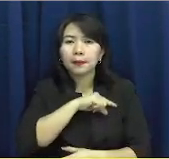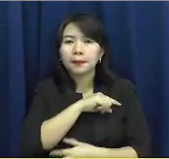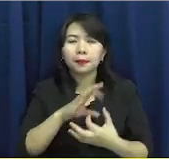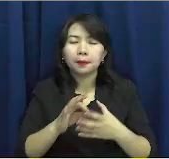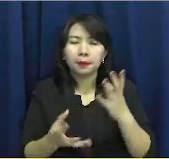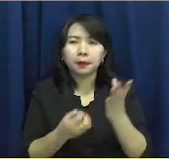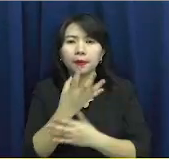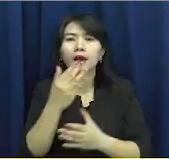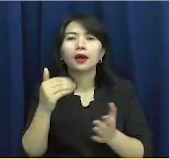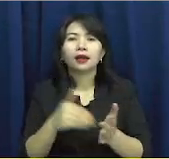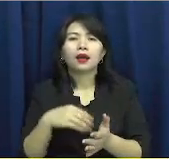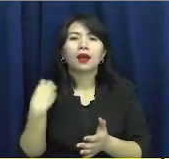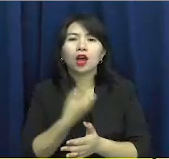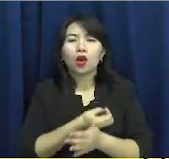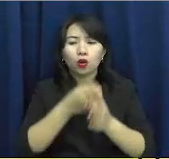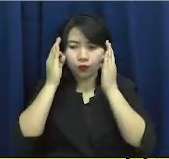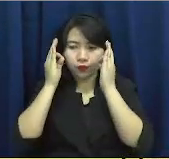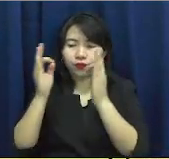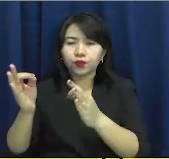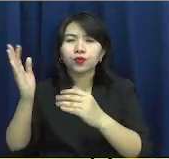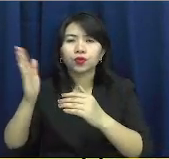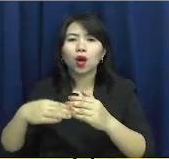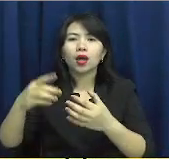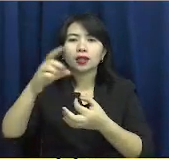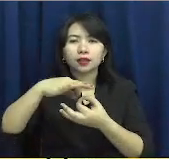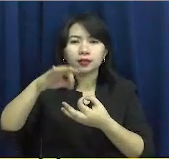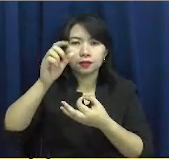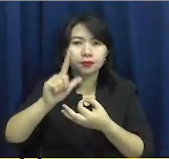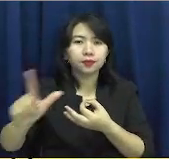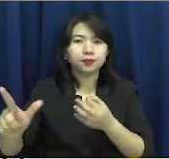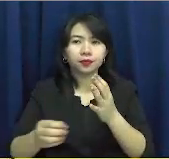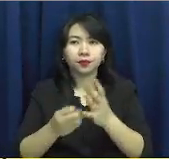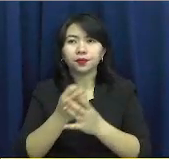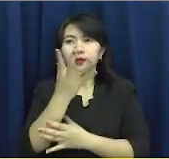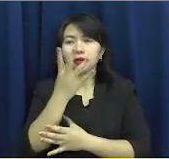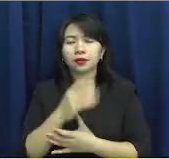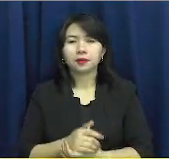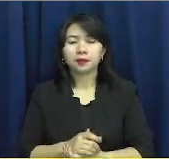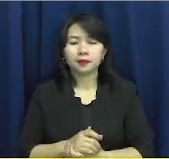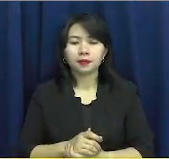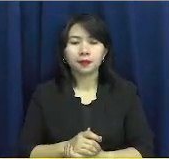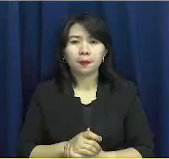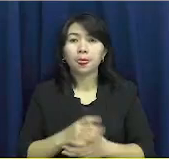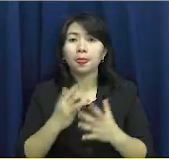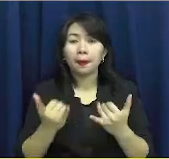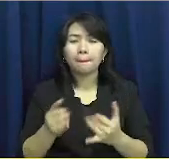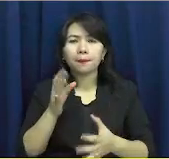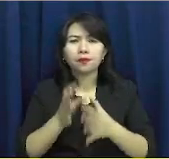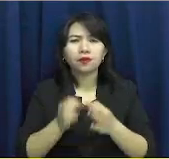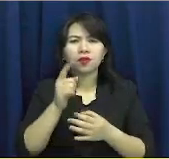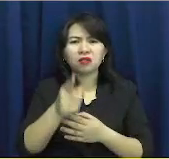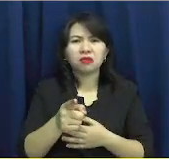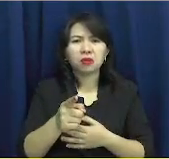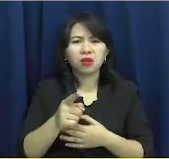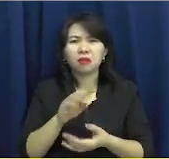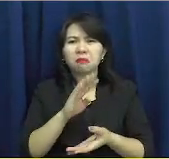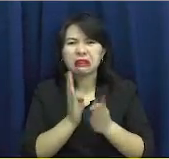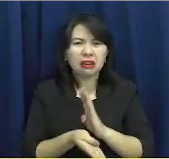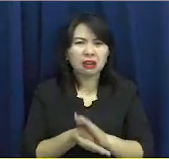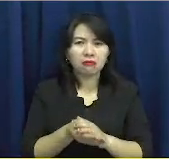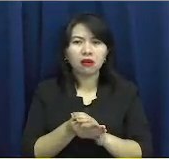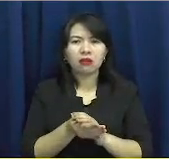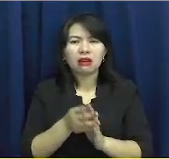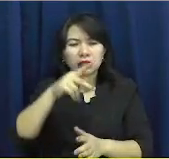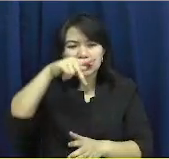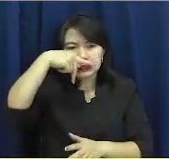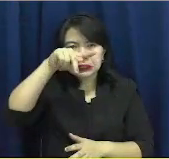is the spiritual growth. You see, ang focus is the spiritual growth. Pagka nagpakabata tayo sa pangunawa na